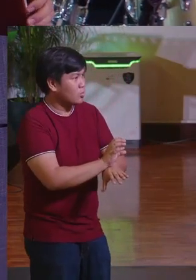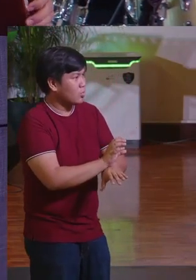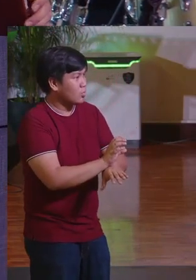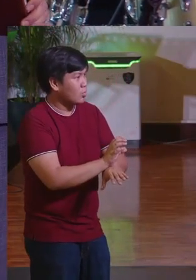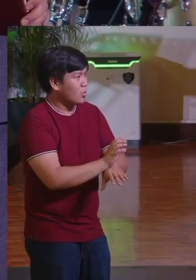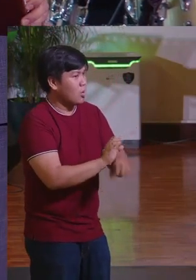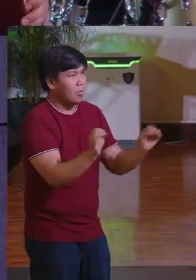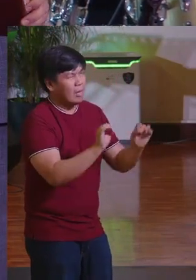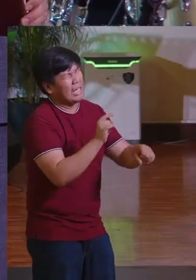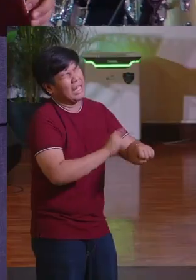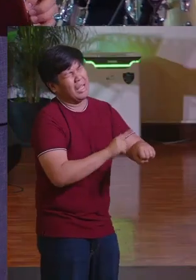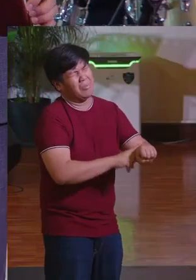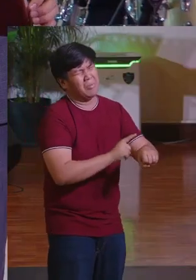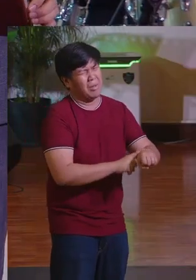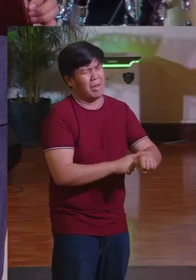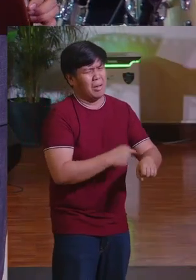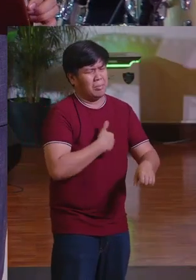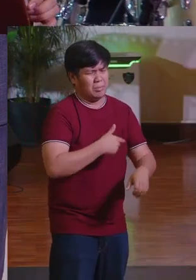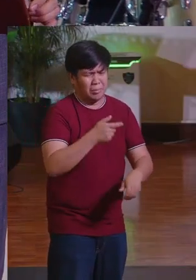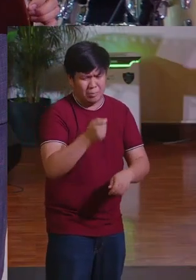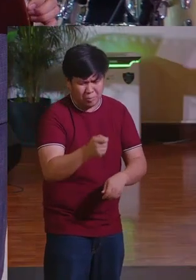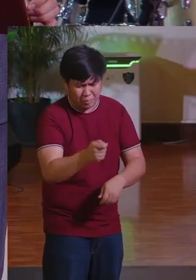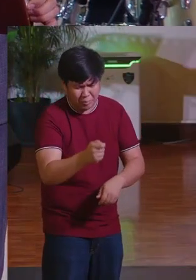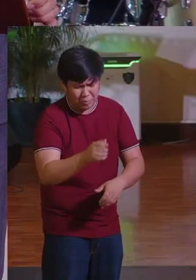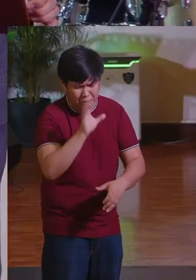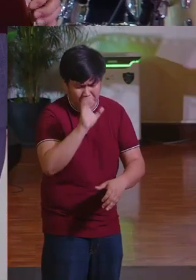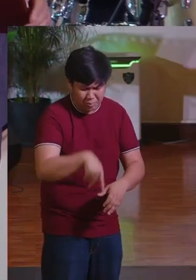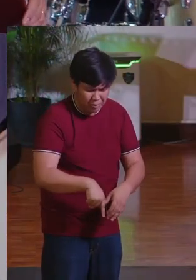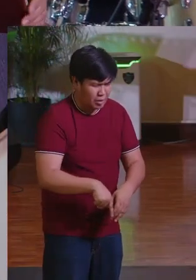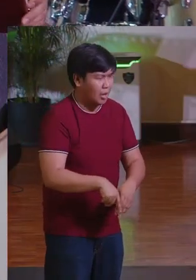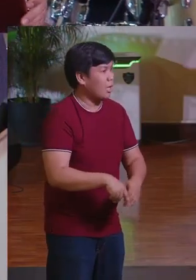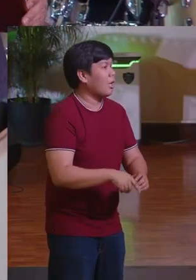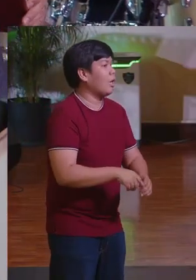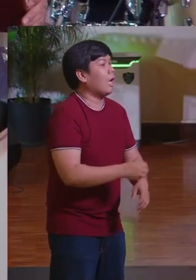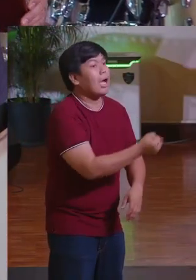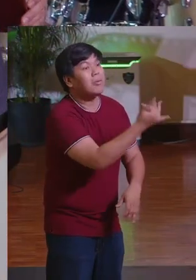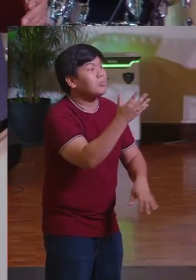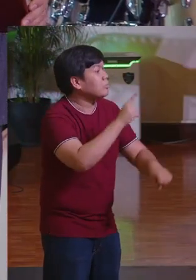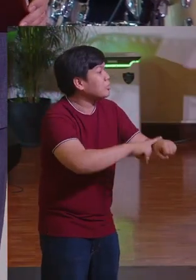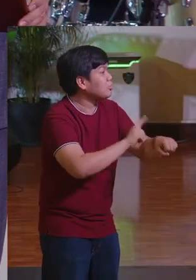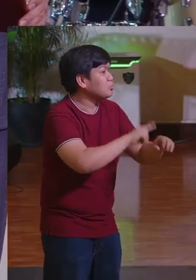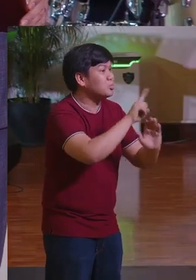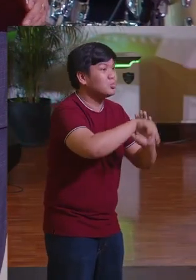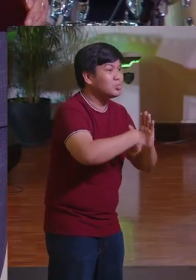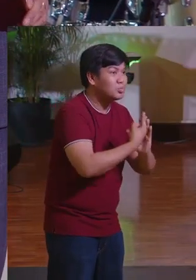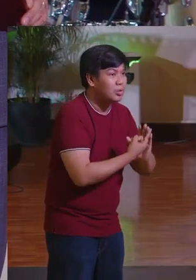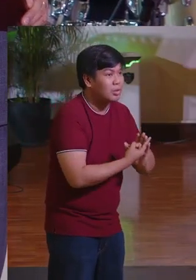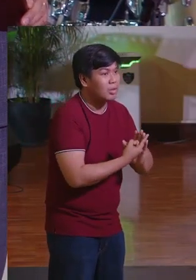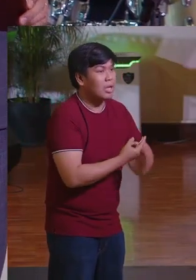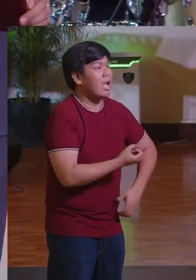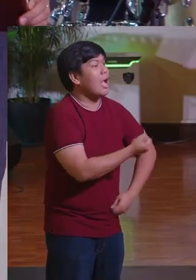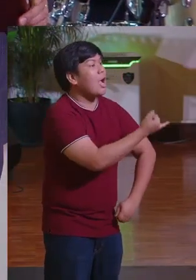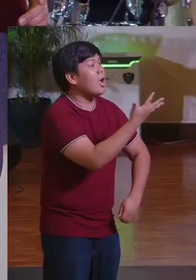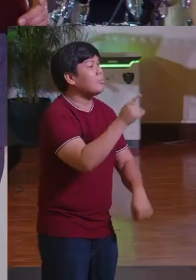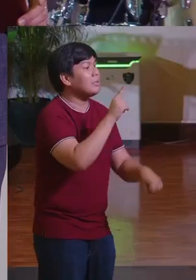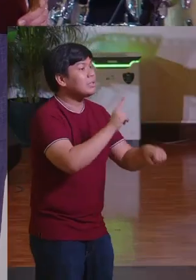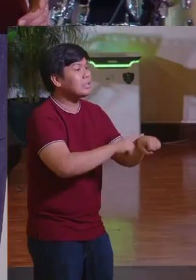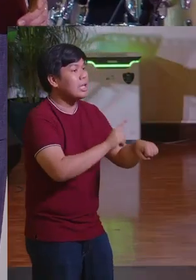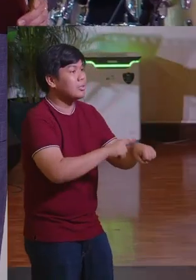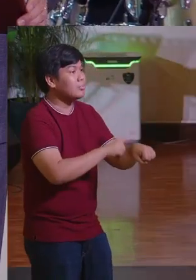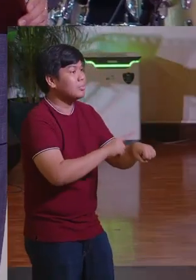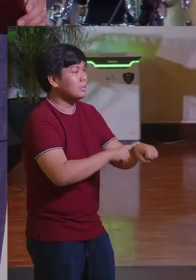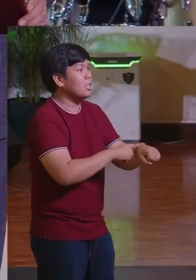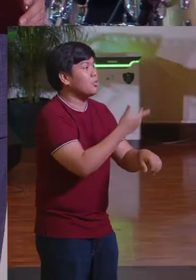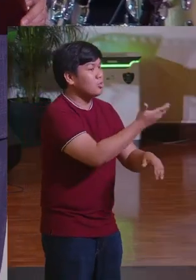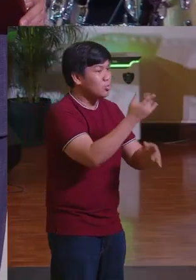tayong oras, dami nating oras sa ibang bagay. Kapatid, kailan tayo huling umiyak nang mabasa natin